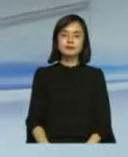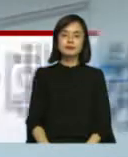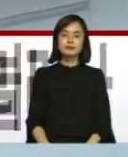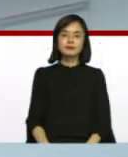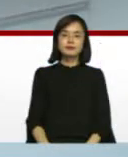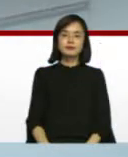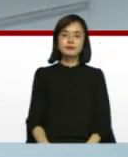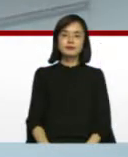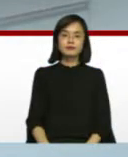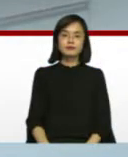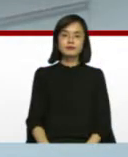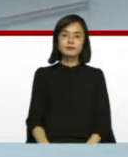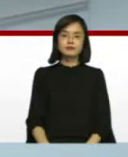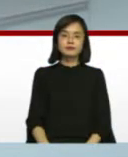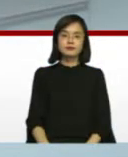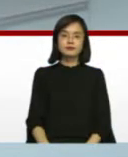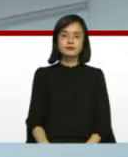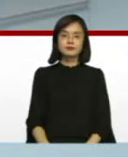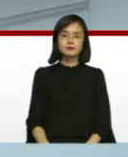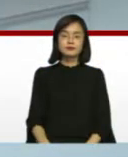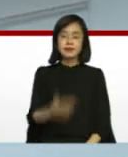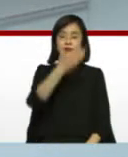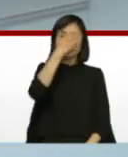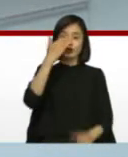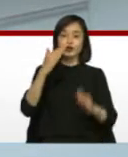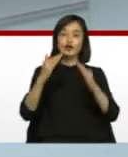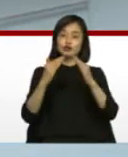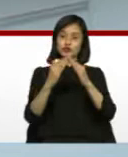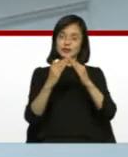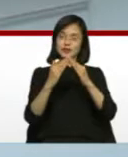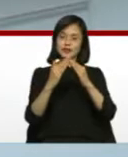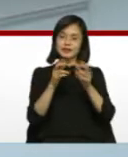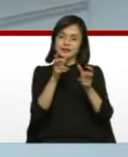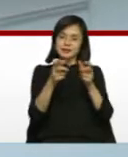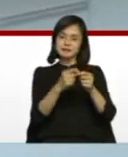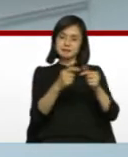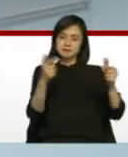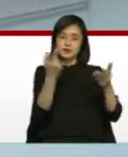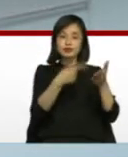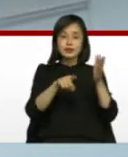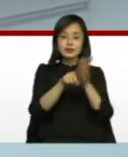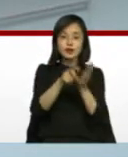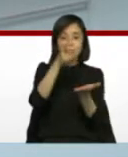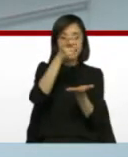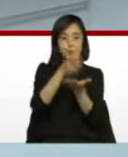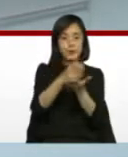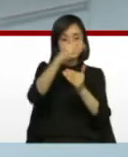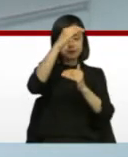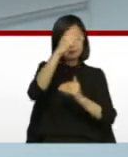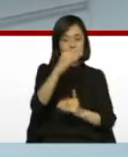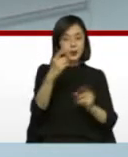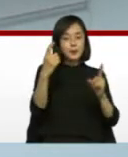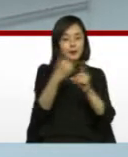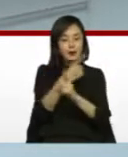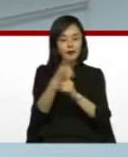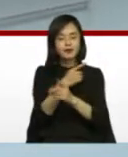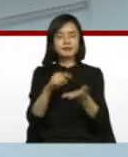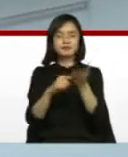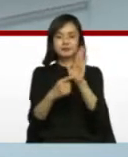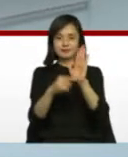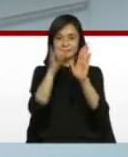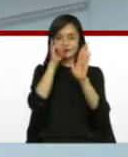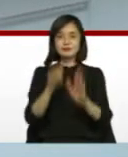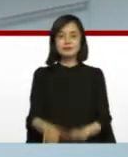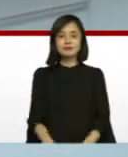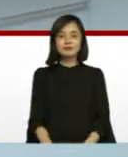역세권의 기준을 완화해 역세권 청년주택 사업을 확대하기 위한 개정조례안이 발의됐습니다. 이렇게 되면 기존에